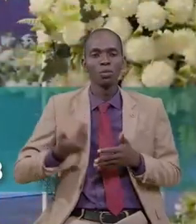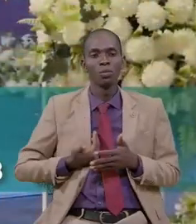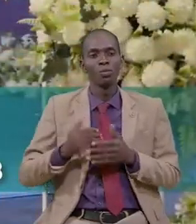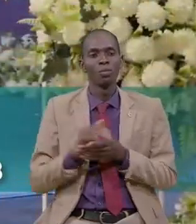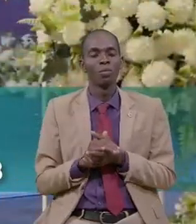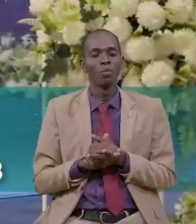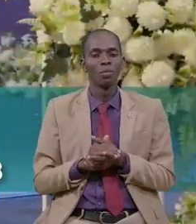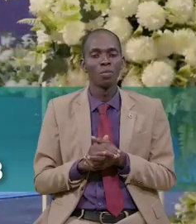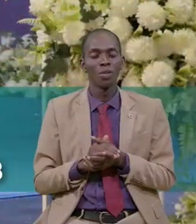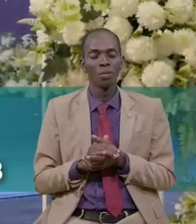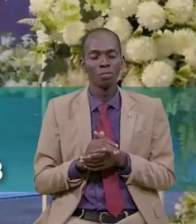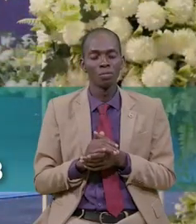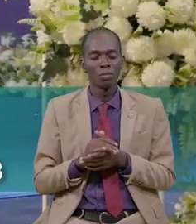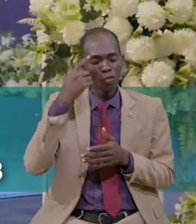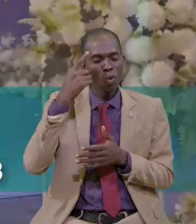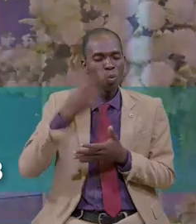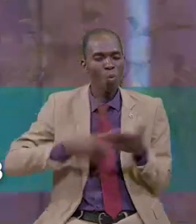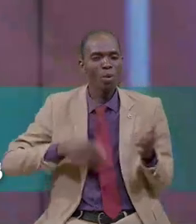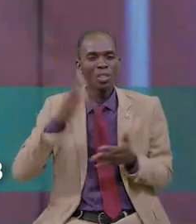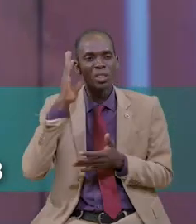Et que me sert-il